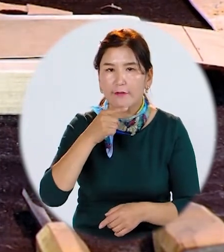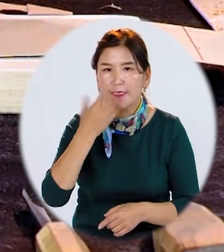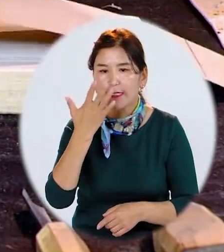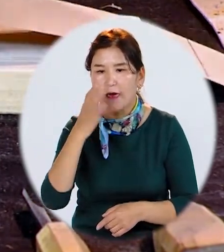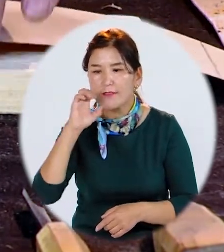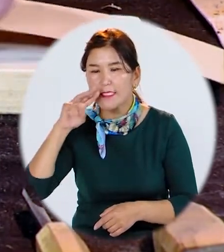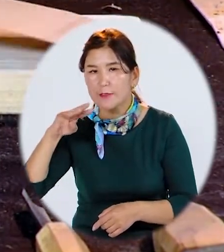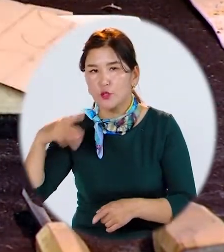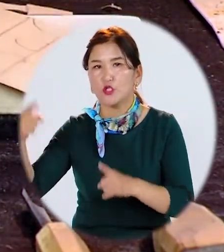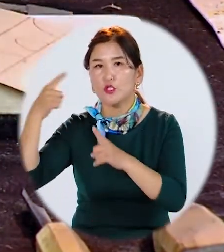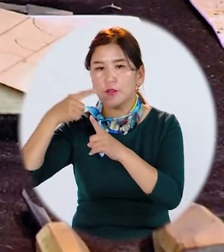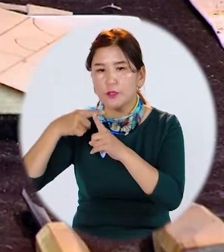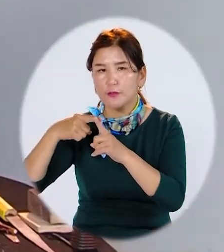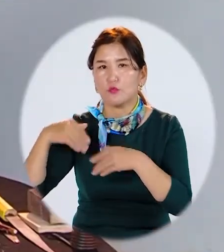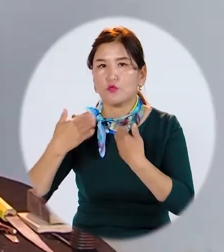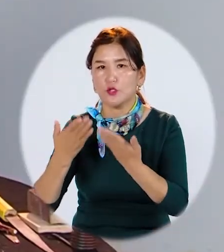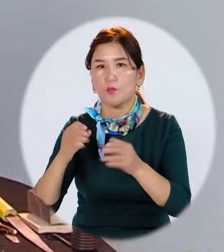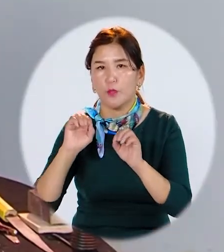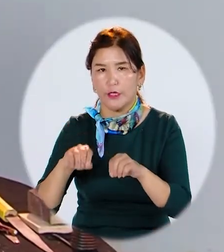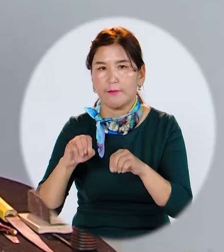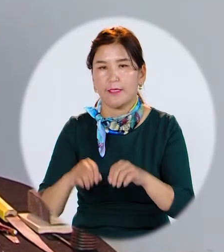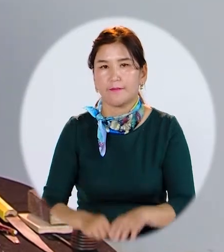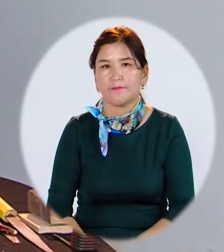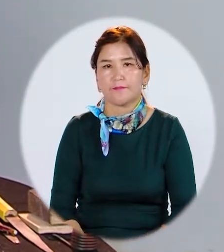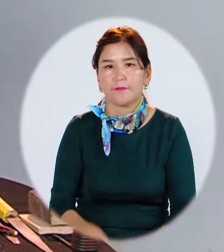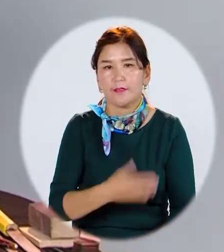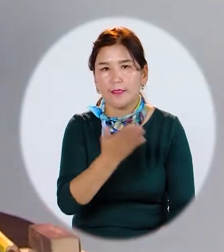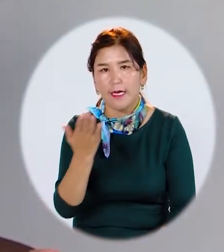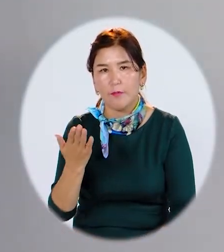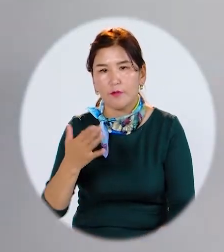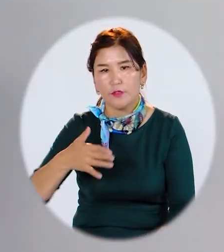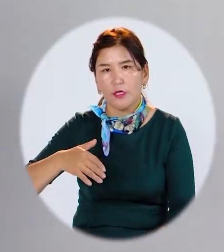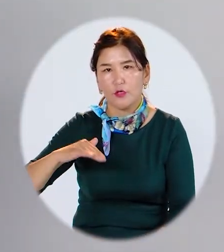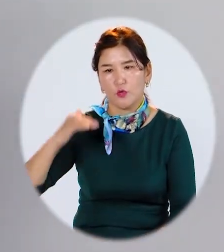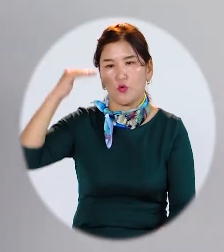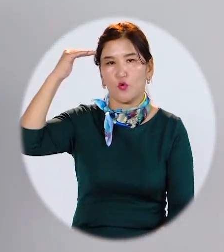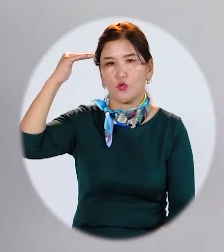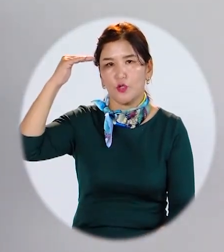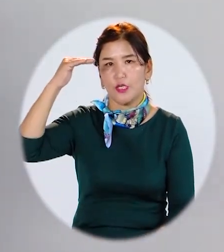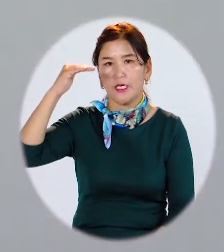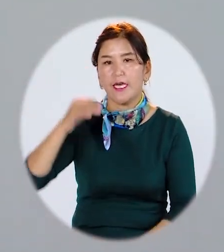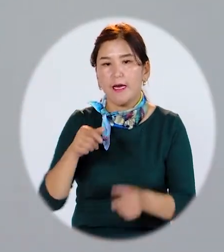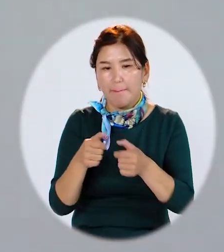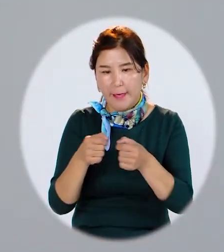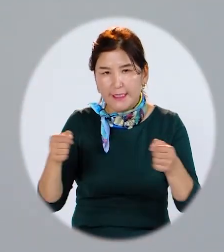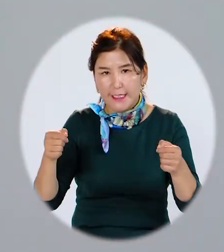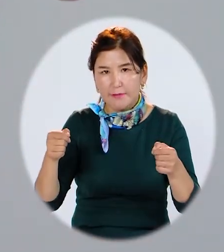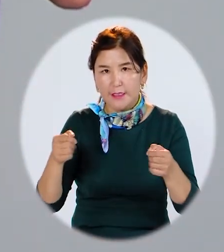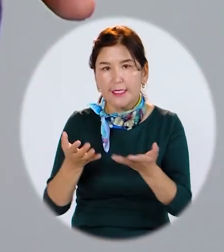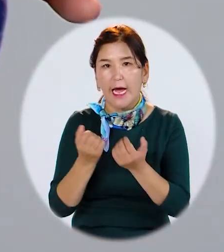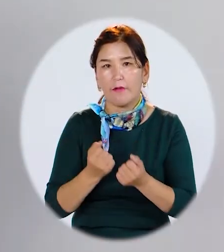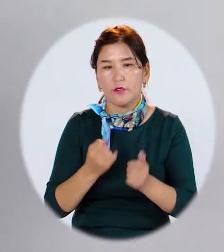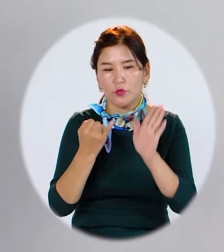болно. За ингээд та бүхэндээ одоо эннийхээ өндрийг авнаа. За энэний түүсэн битүү савны маань